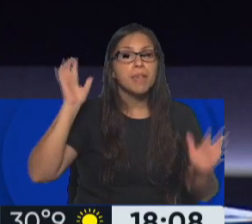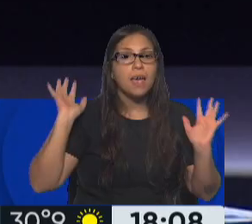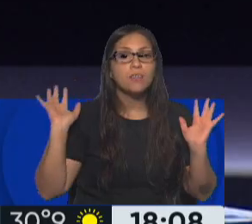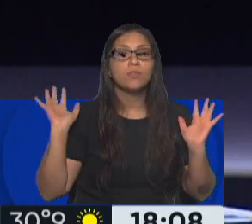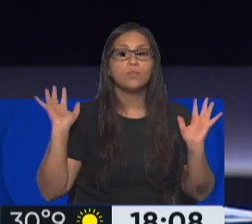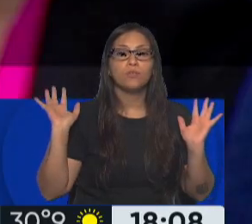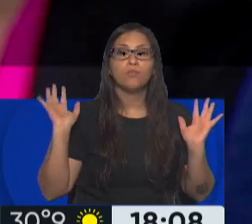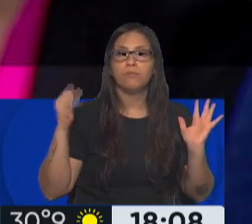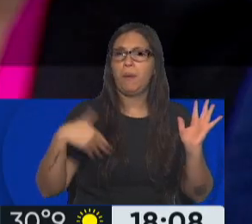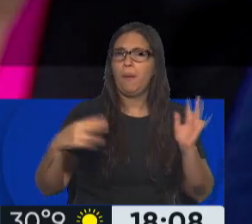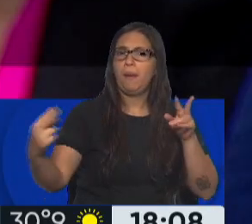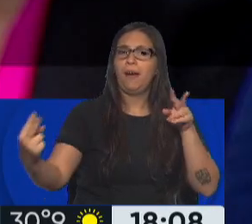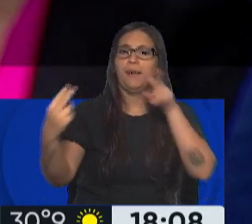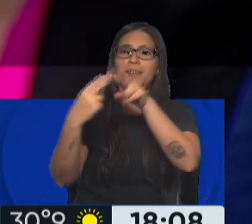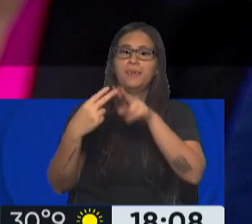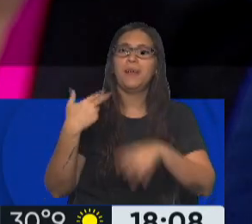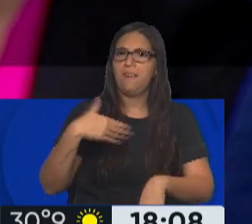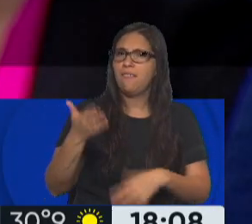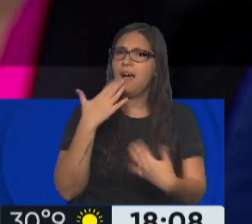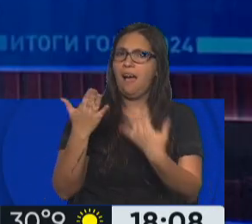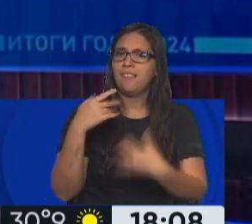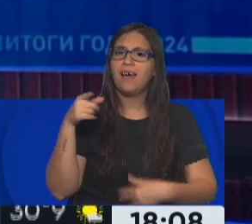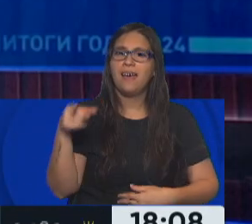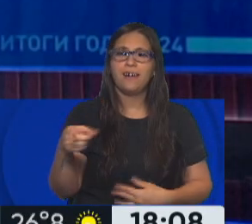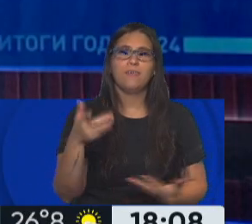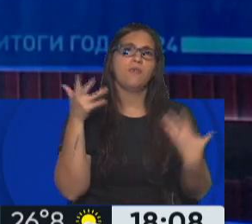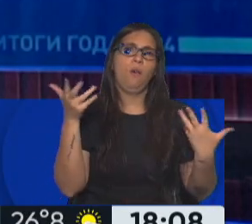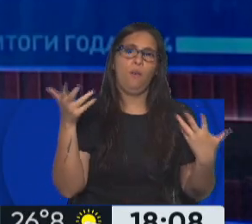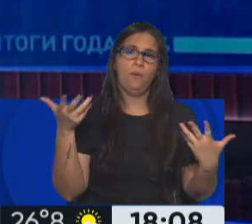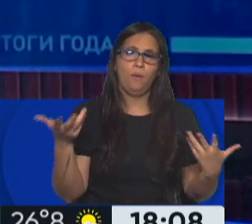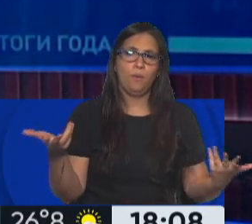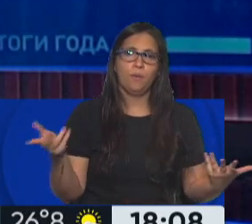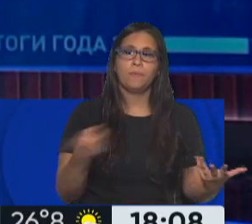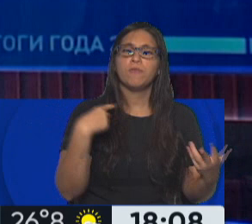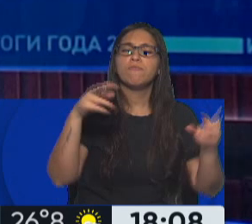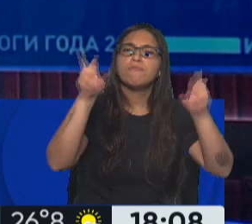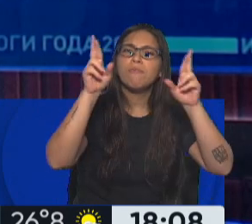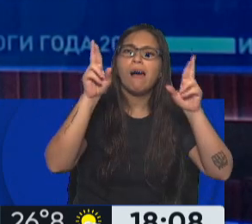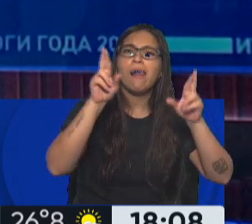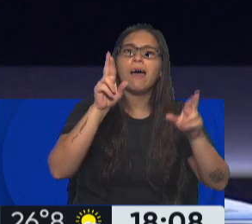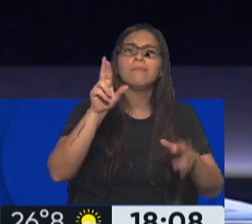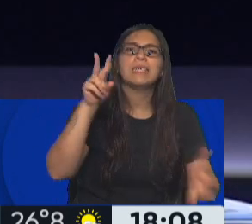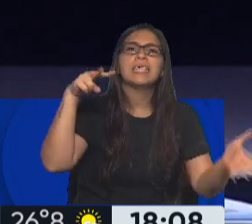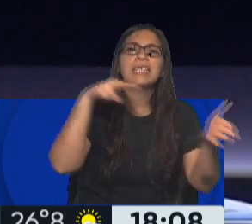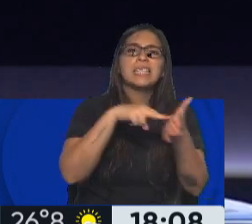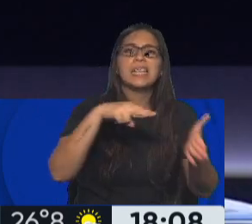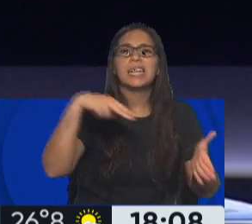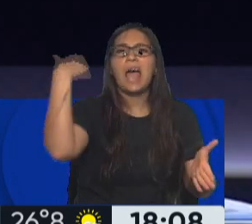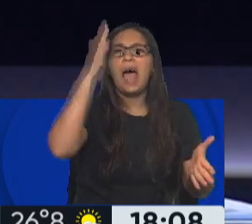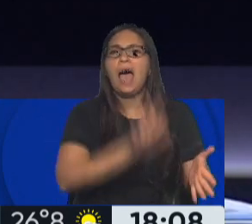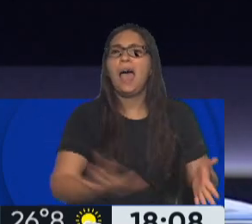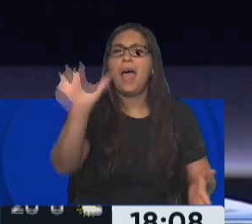планирую это сделать. Обязательно с ним поговорю. Конечно, в Сирийской Арабской Республике мы очень рассчитываем на то,